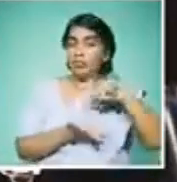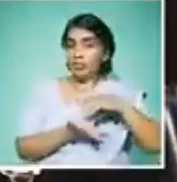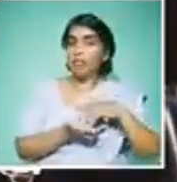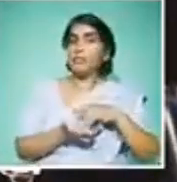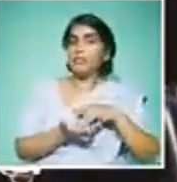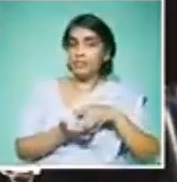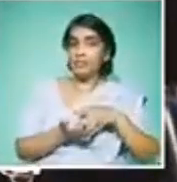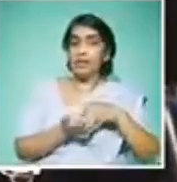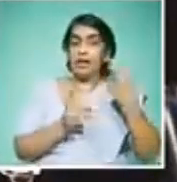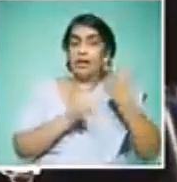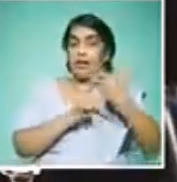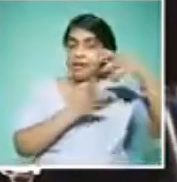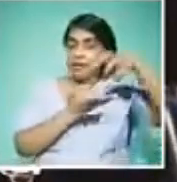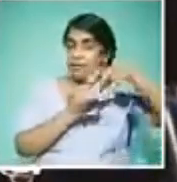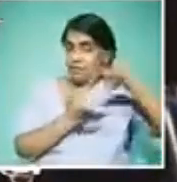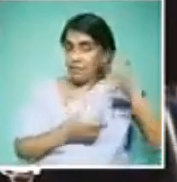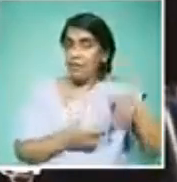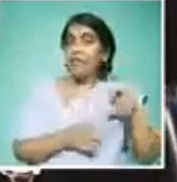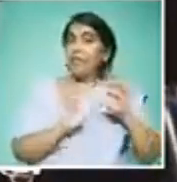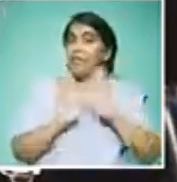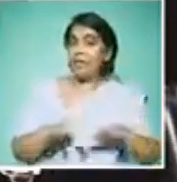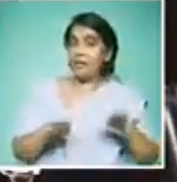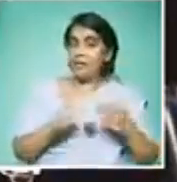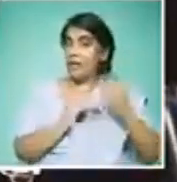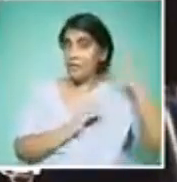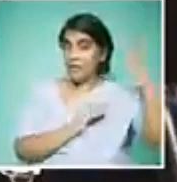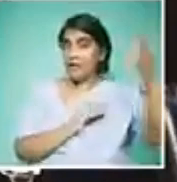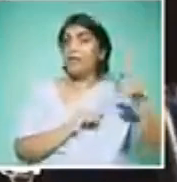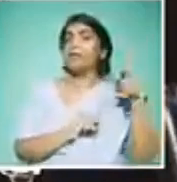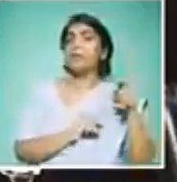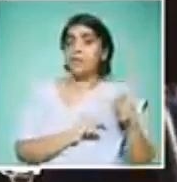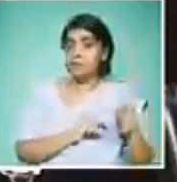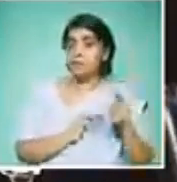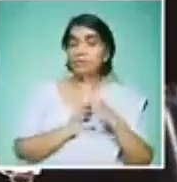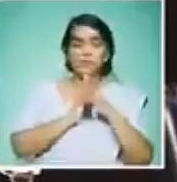කියන කලාපේ ඉන්න දරුවන්ට